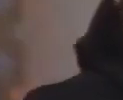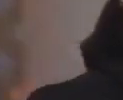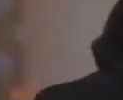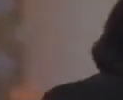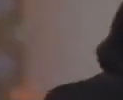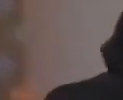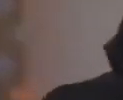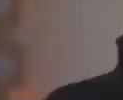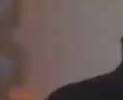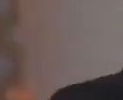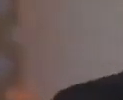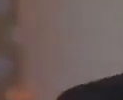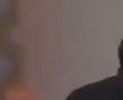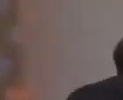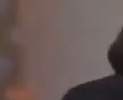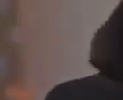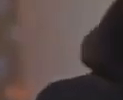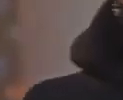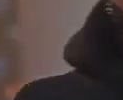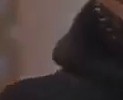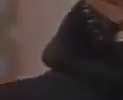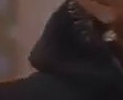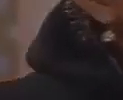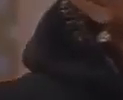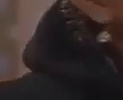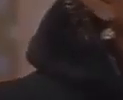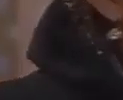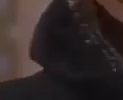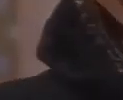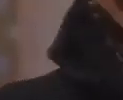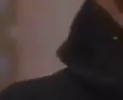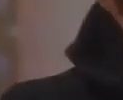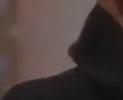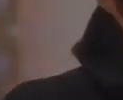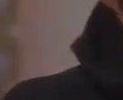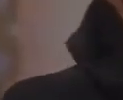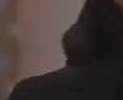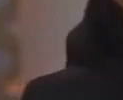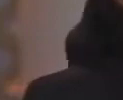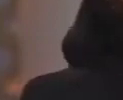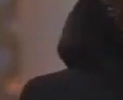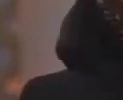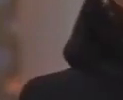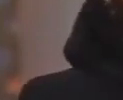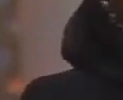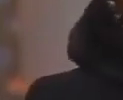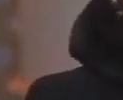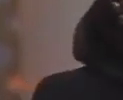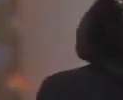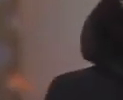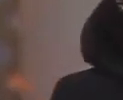मितवा मान नहीं रे सखी।